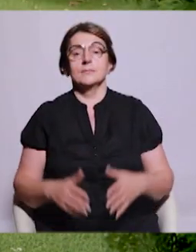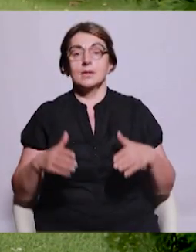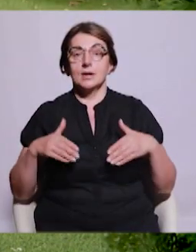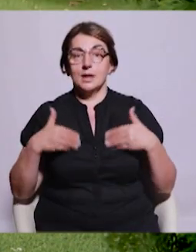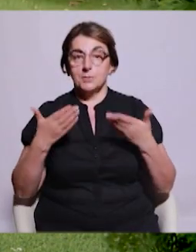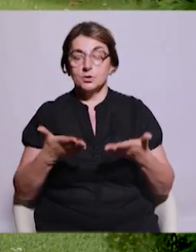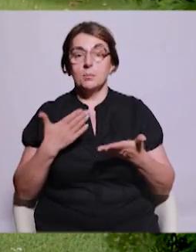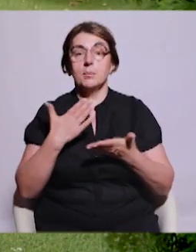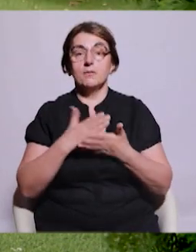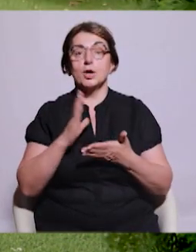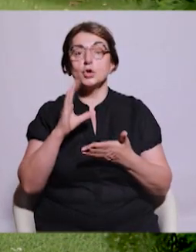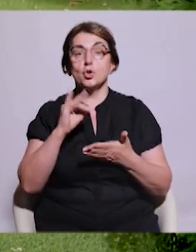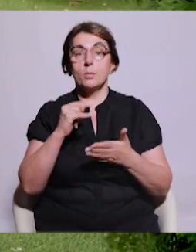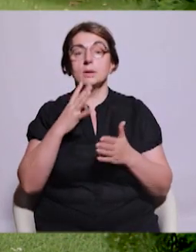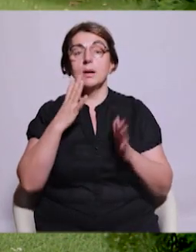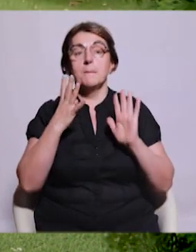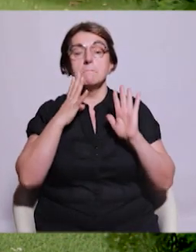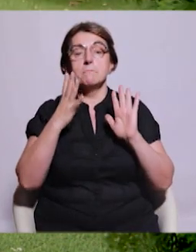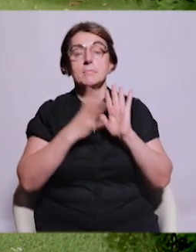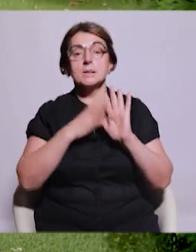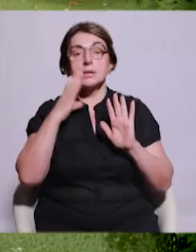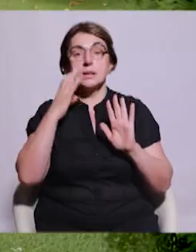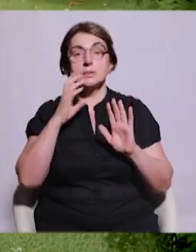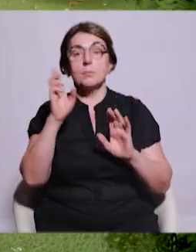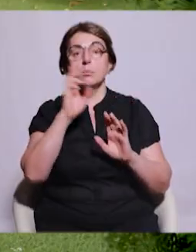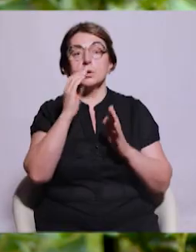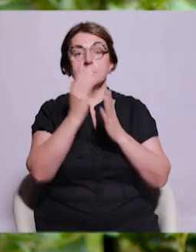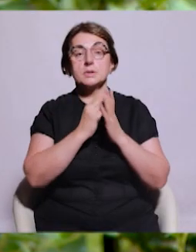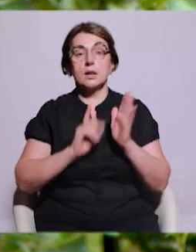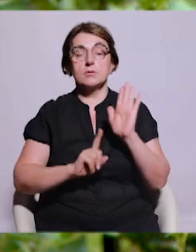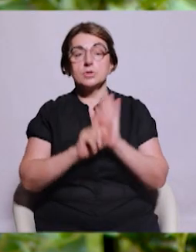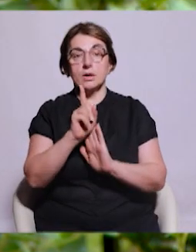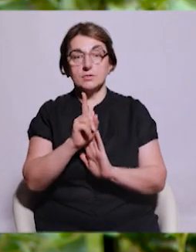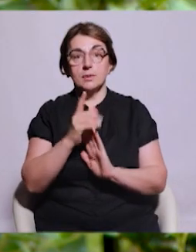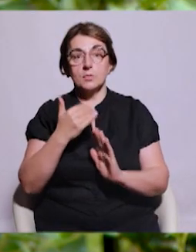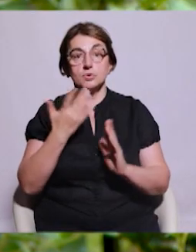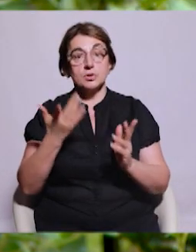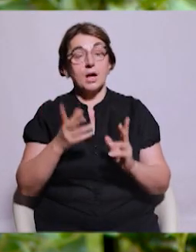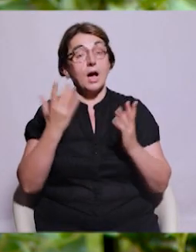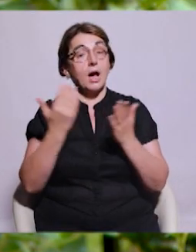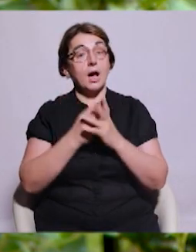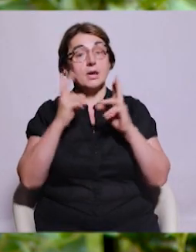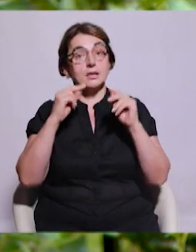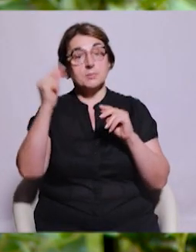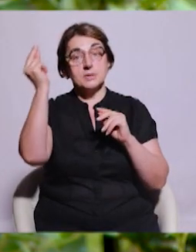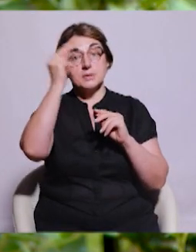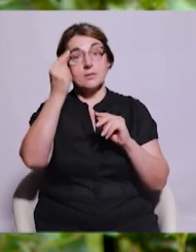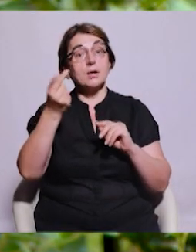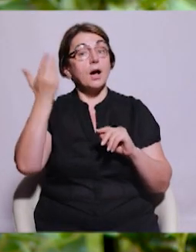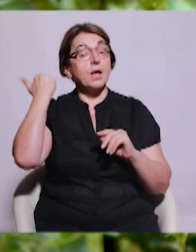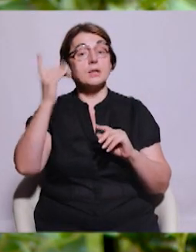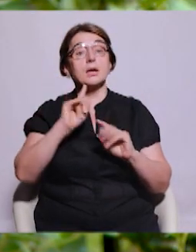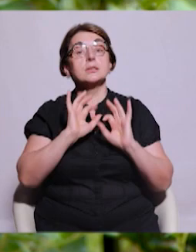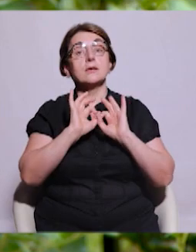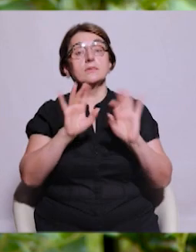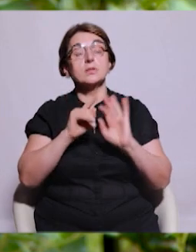გამარჯობა, მე სოფო ვარ და მესამე კლასელებს დღეს ბუნების გაკვეთილს შეგიტარებთ. მოდი, სანამ ახალი თემის შესწავლას დავიწყებთ, გავიხსენოთ,